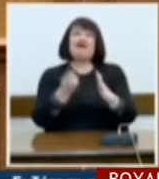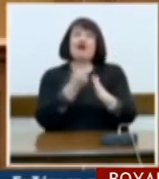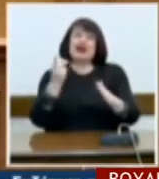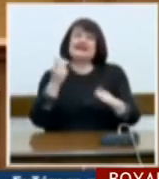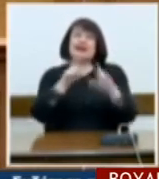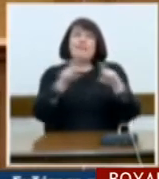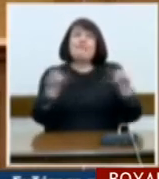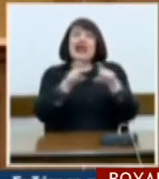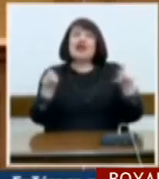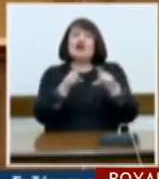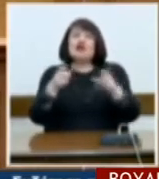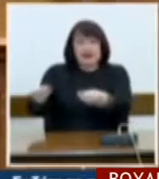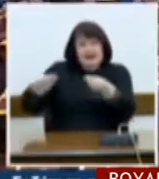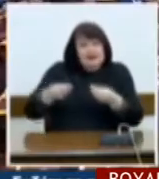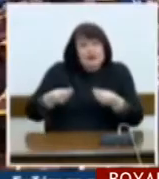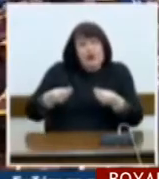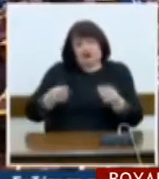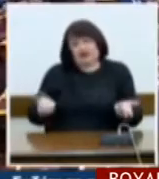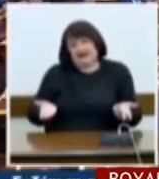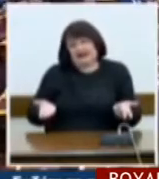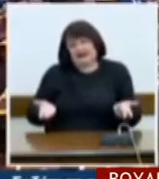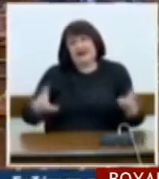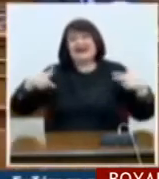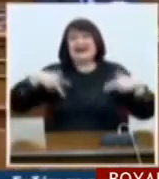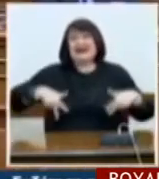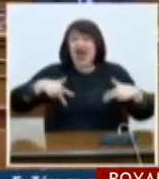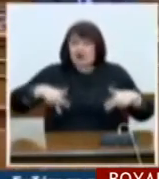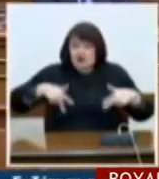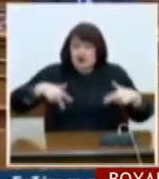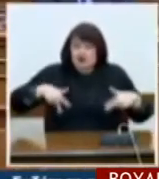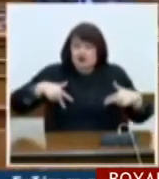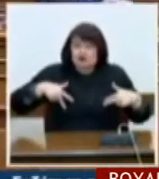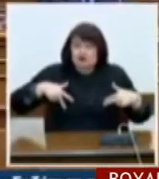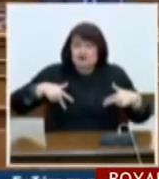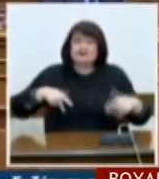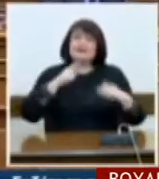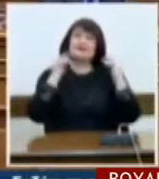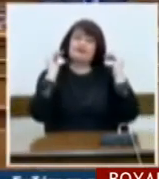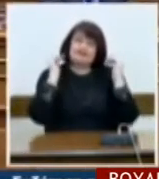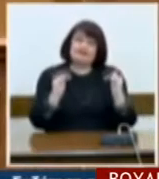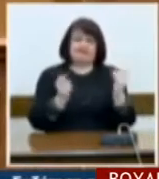από αυτή που μας την παραδώσατε. Με το κράτος να εξακολουθεί να διατηρεί τον έλεγχο.